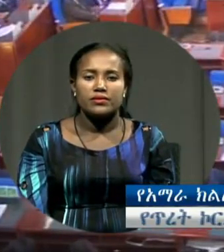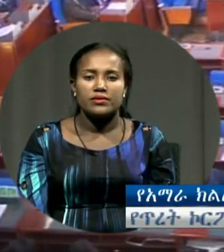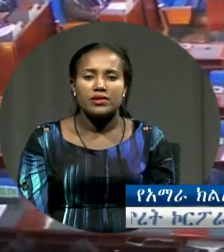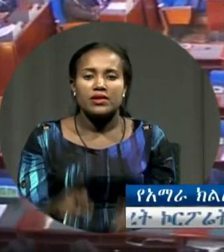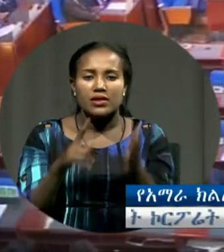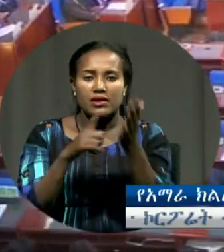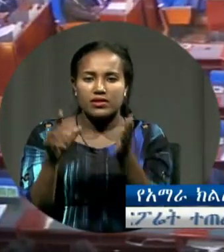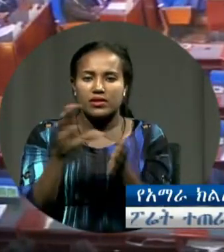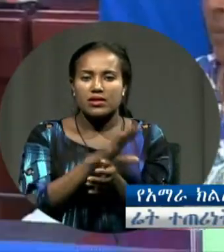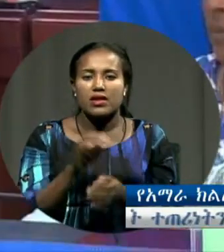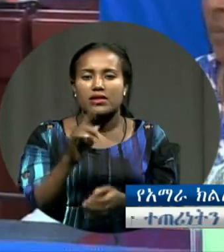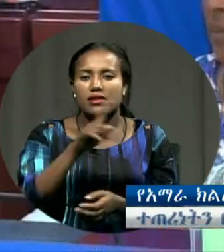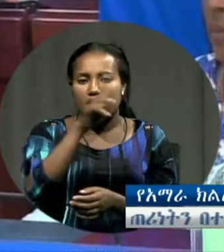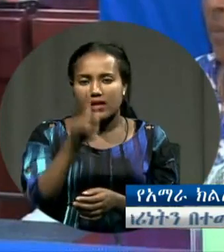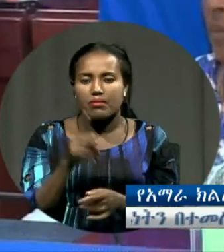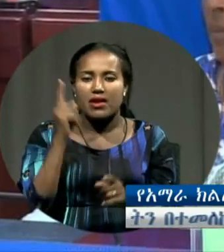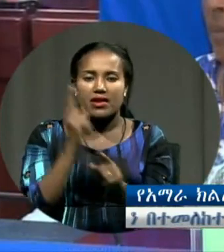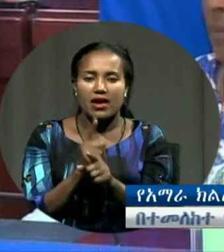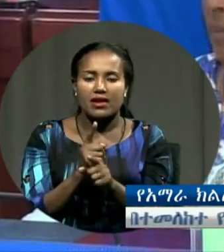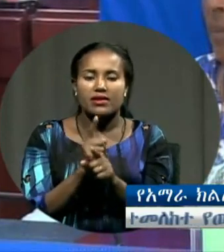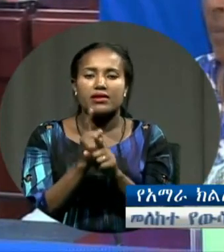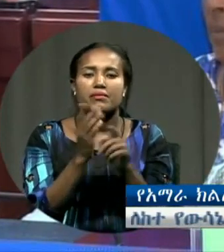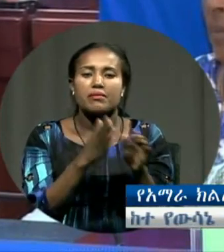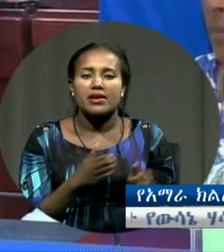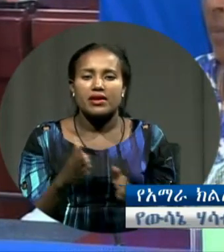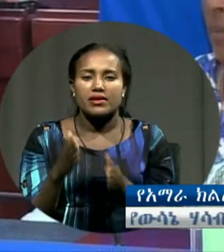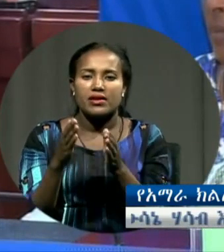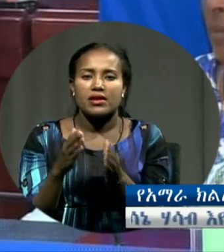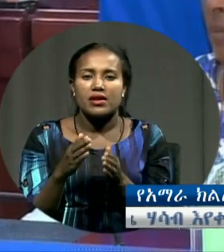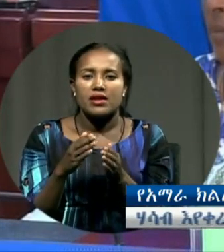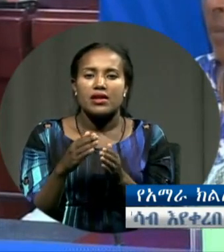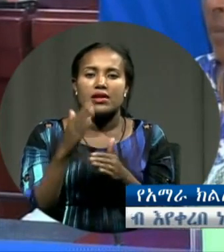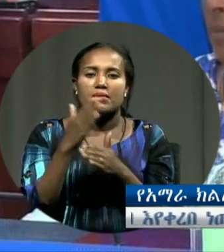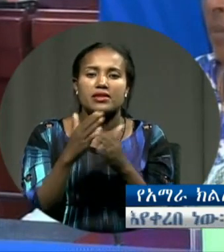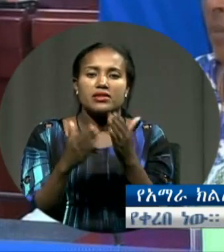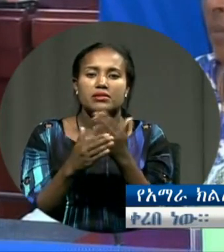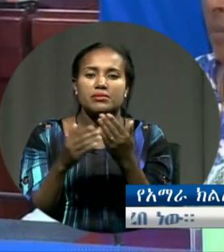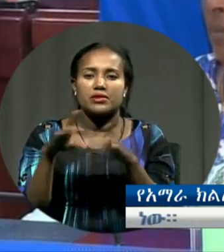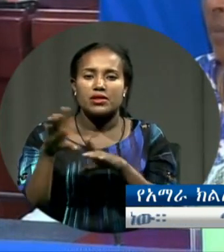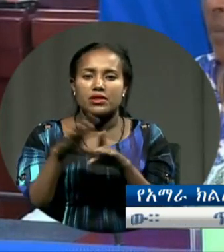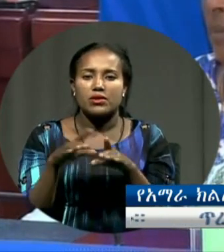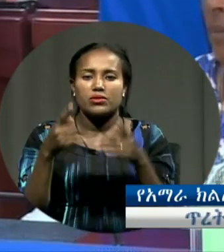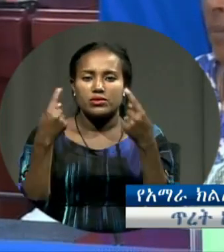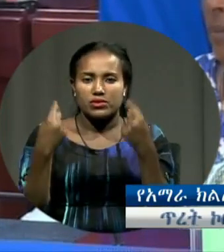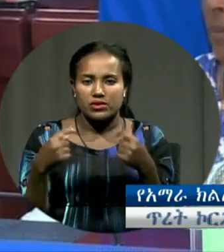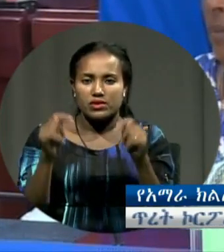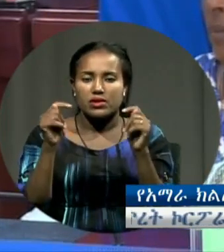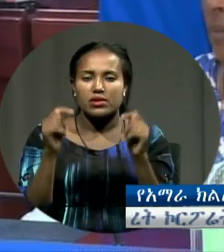ግልጽነትና ተጠያቂነትን ባረጋገጠ መንገድ ለማደራጀት የሚደረገውን ጥረት